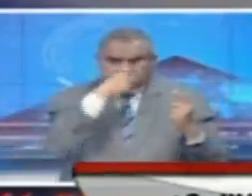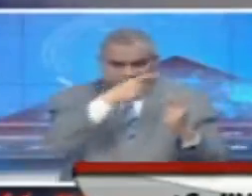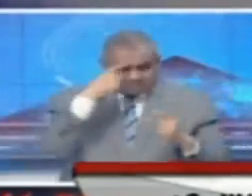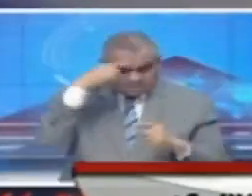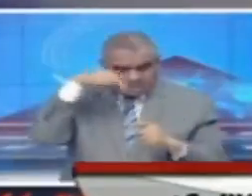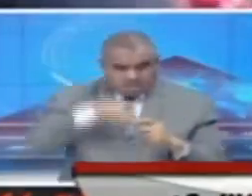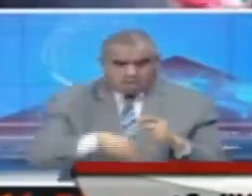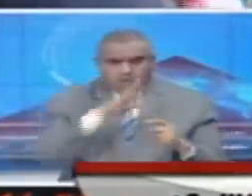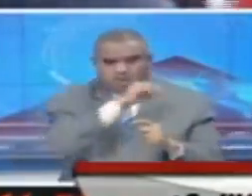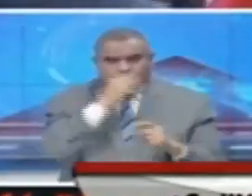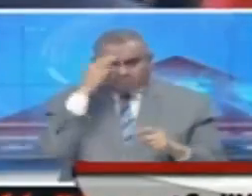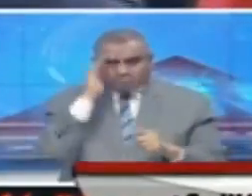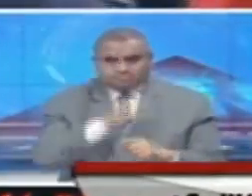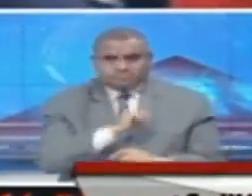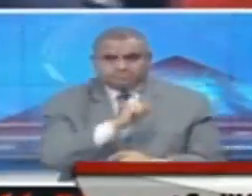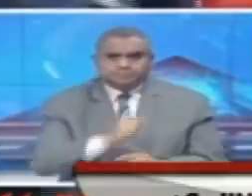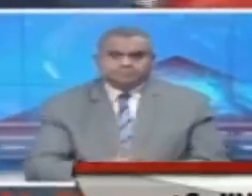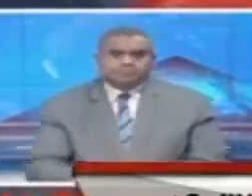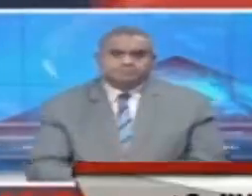والمجد للشهيد.